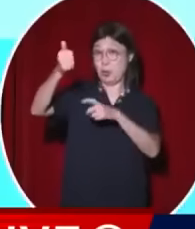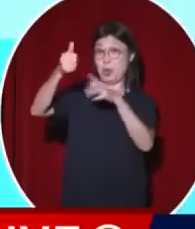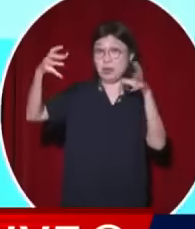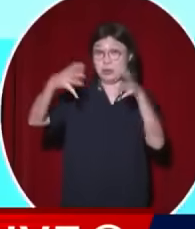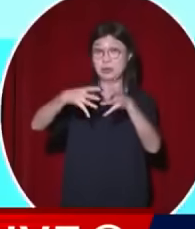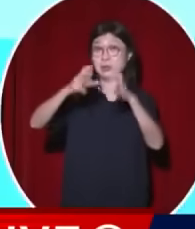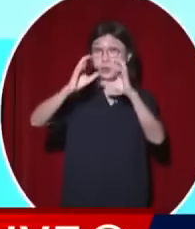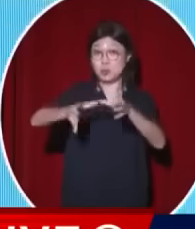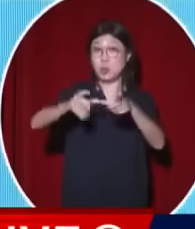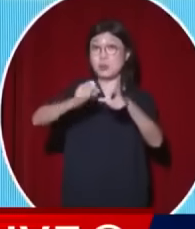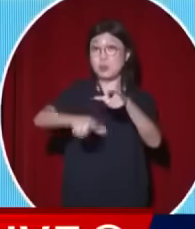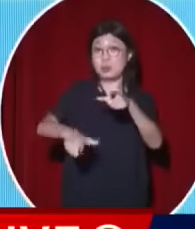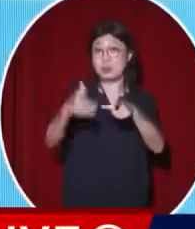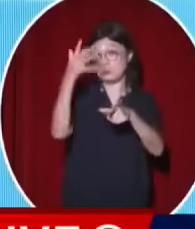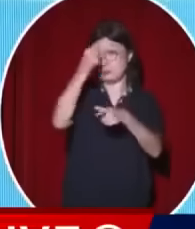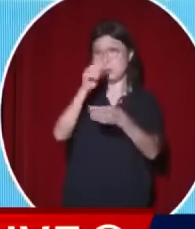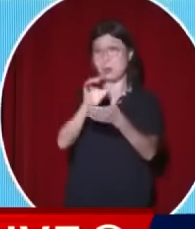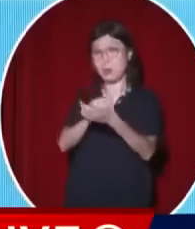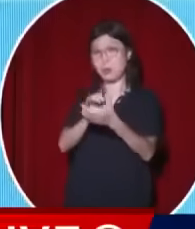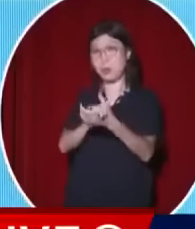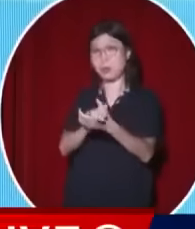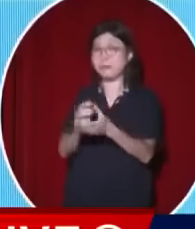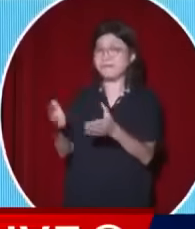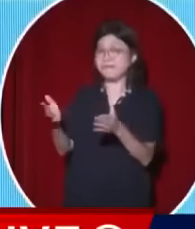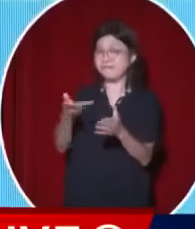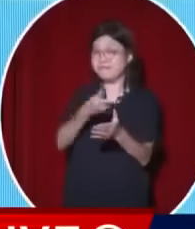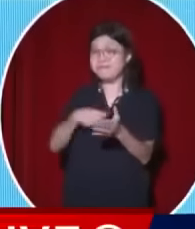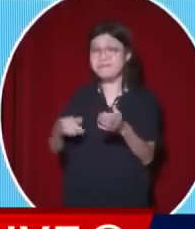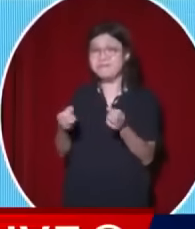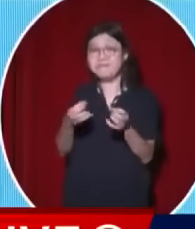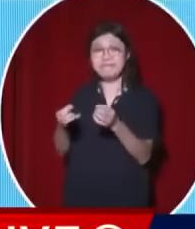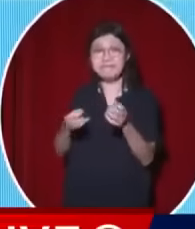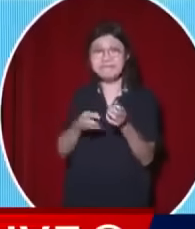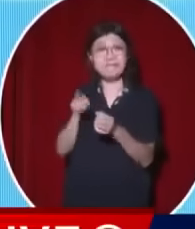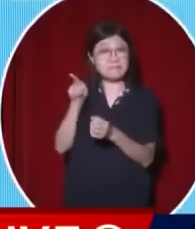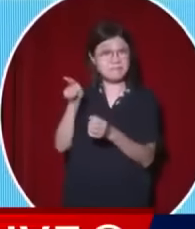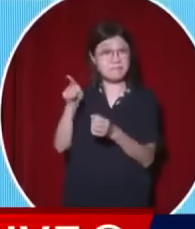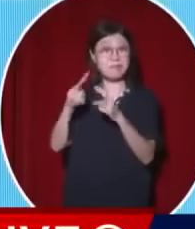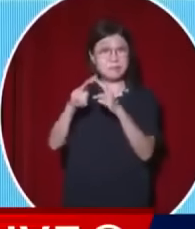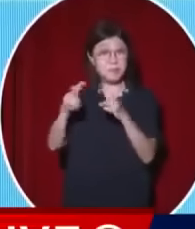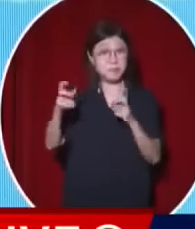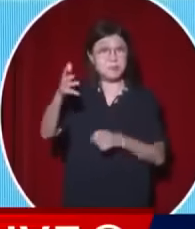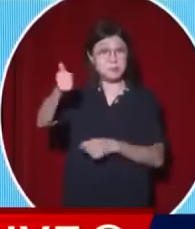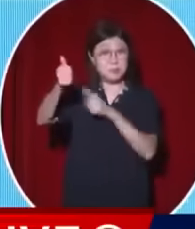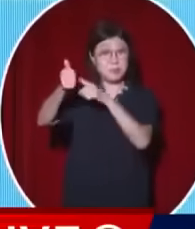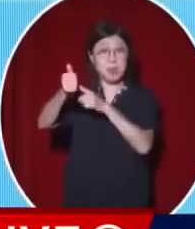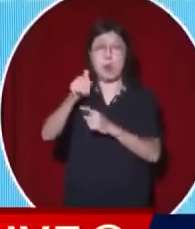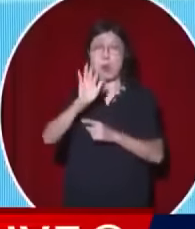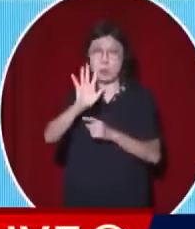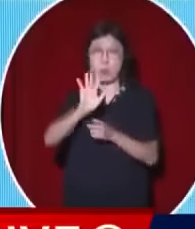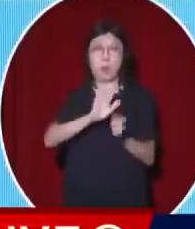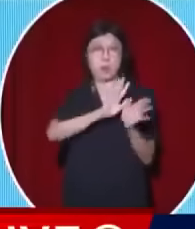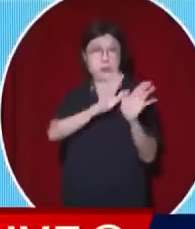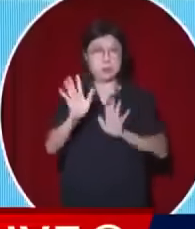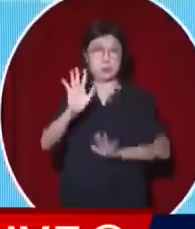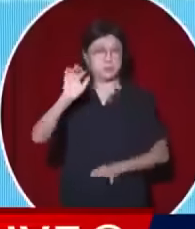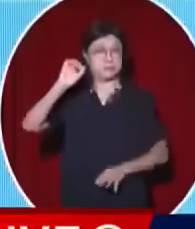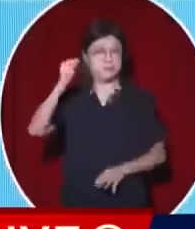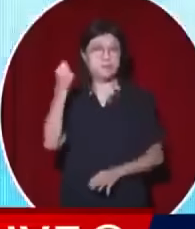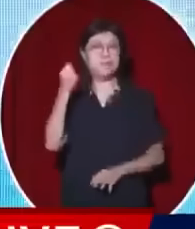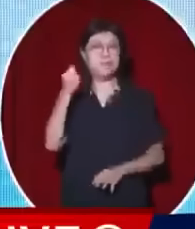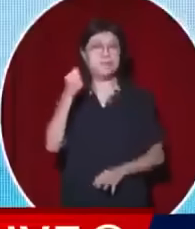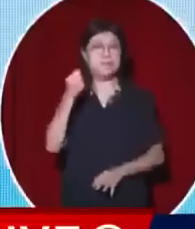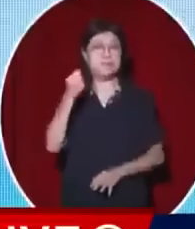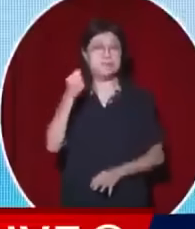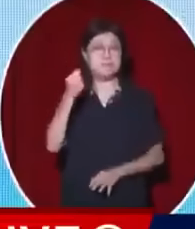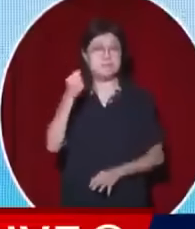友，私下谈起，他们都会说他是个有情有义、有情